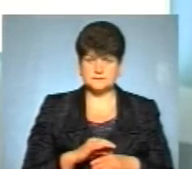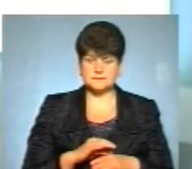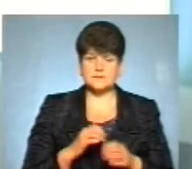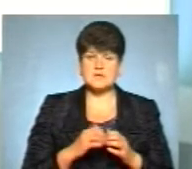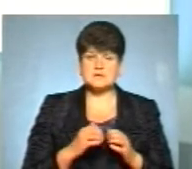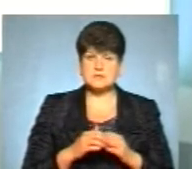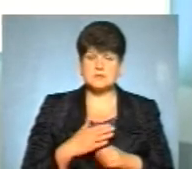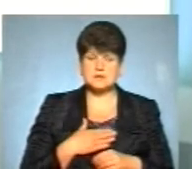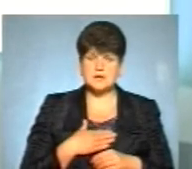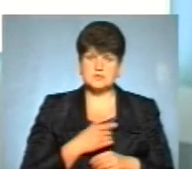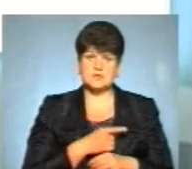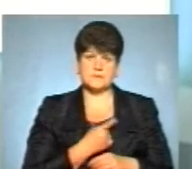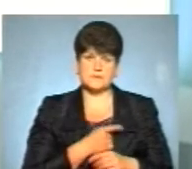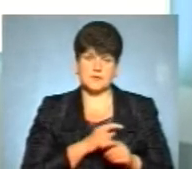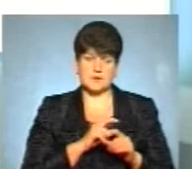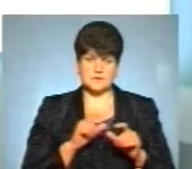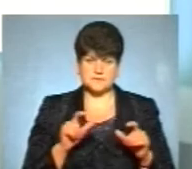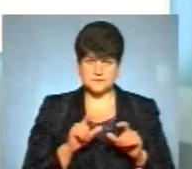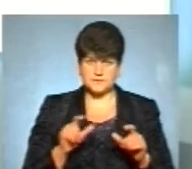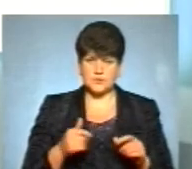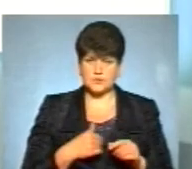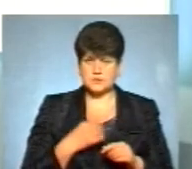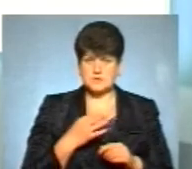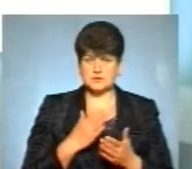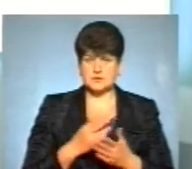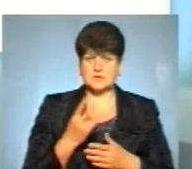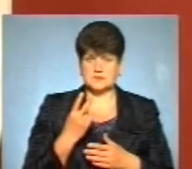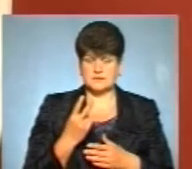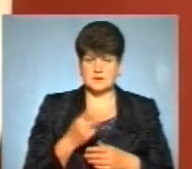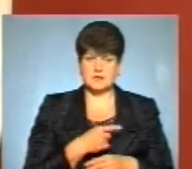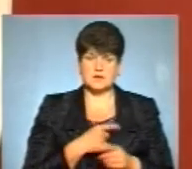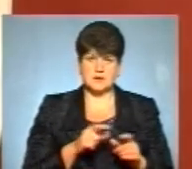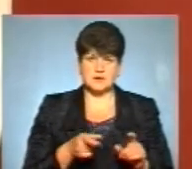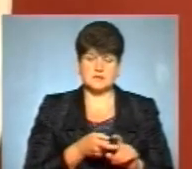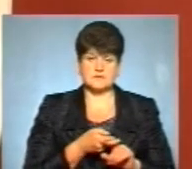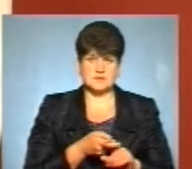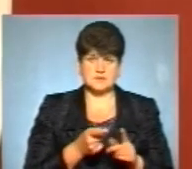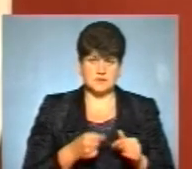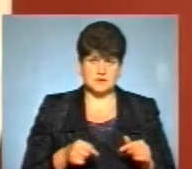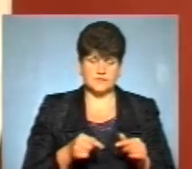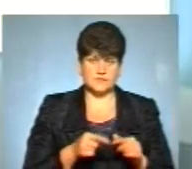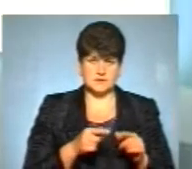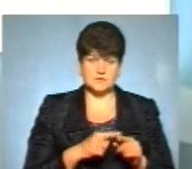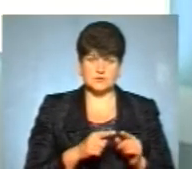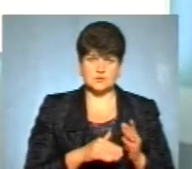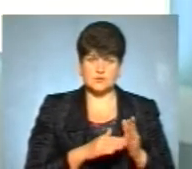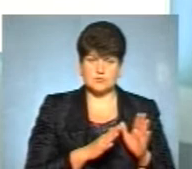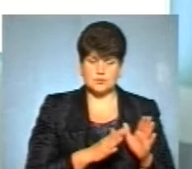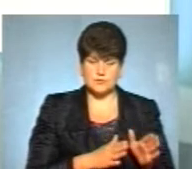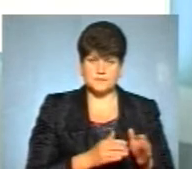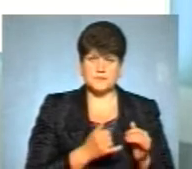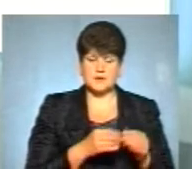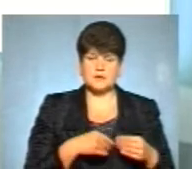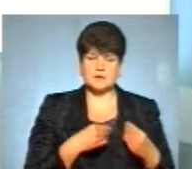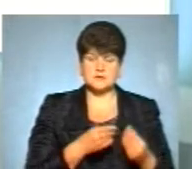Серед наших госпітальних баз, так, хочу нагадати, що є дві госпітальні бази. Це є лікарня, інфекційне відділення лікарні швидкої допомоги для